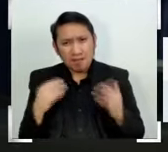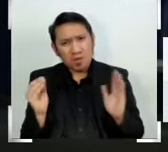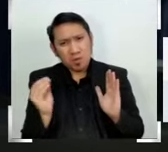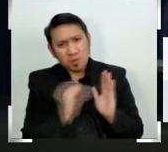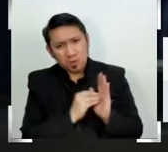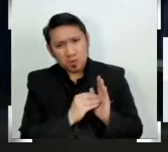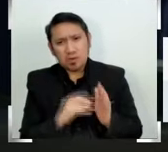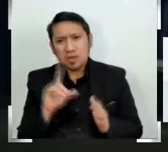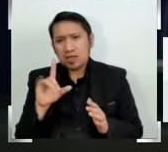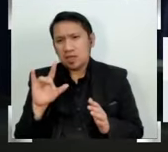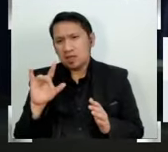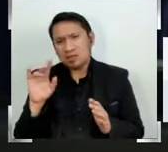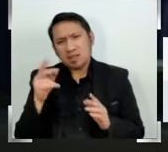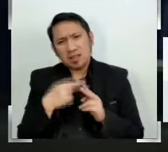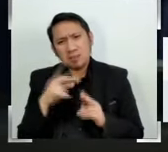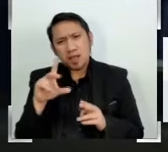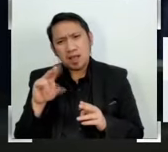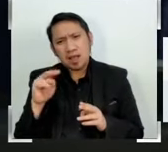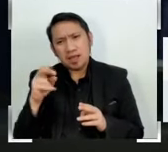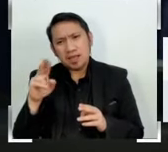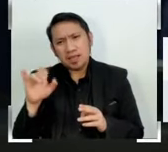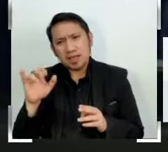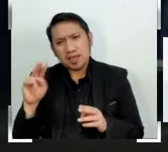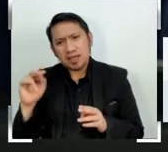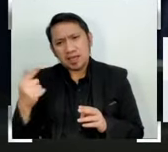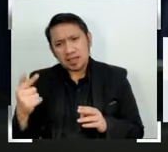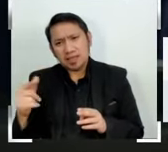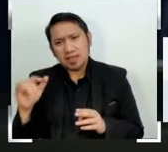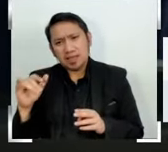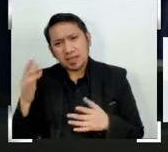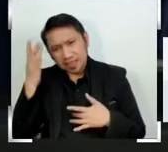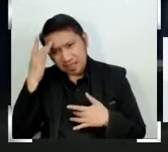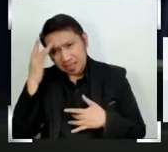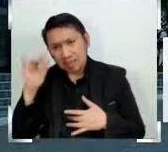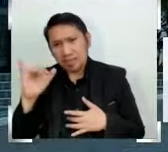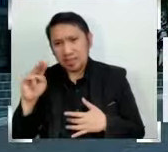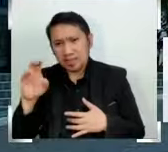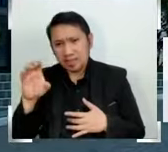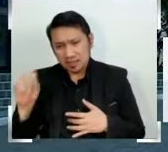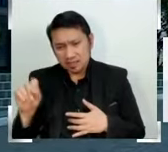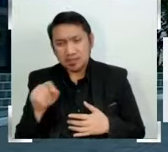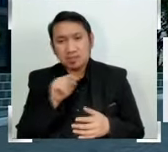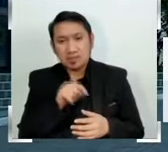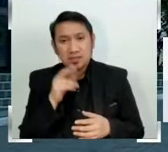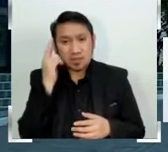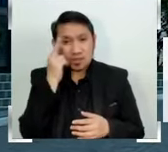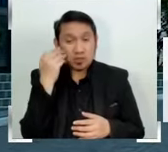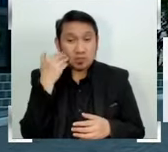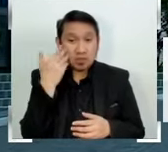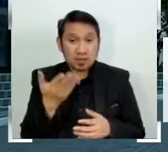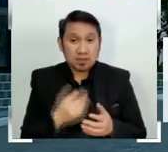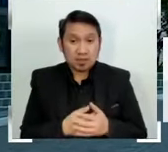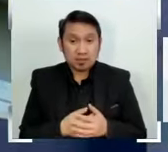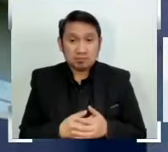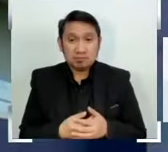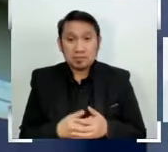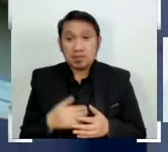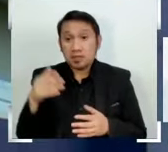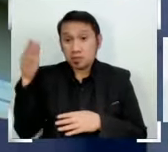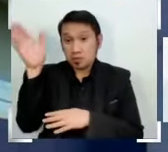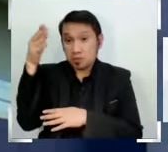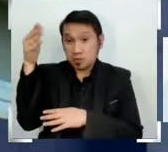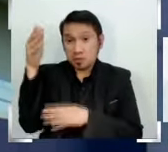Lingering illness po yung kinamatay po ng ating dating chief PNP po. Naka-half mast ang watawat sa Camp Crame